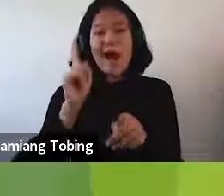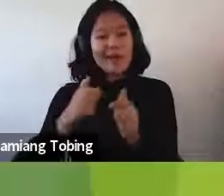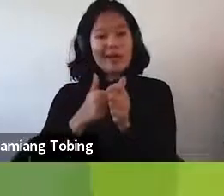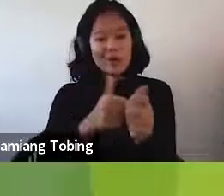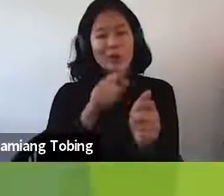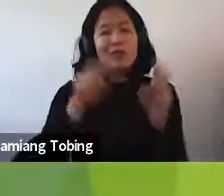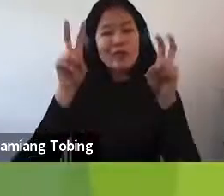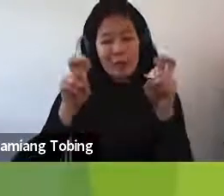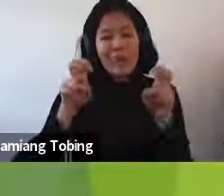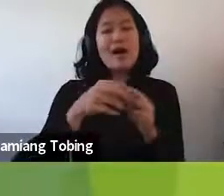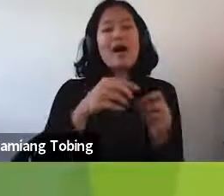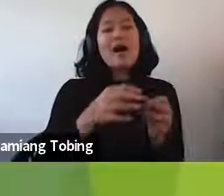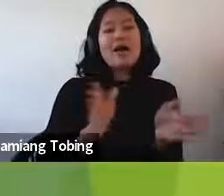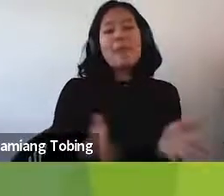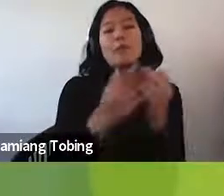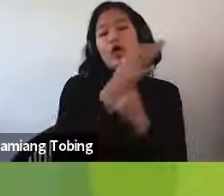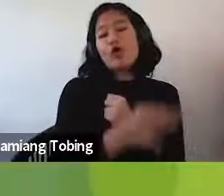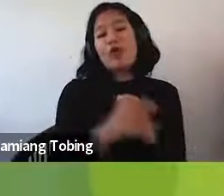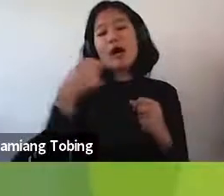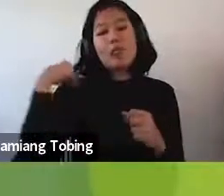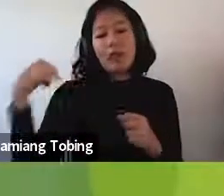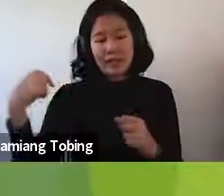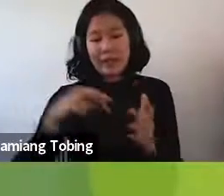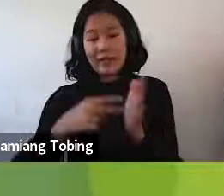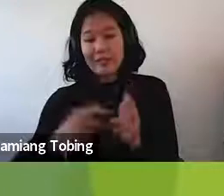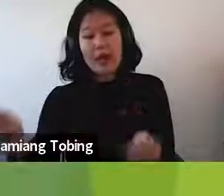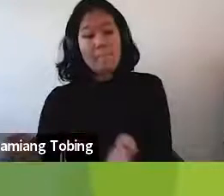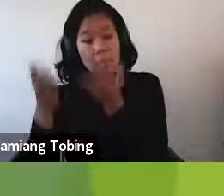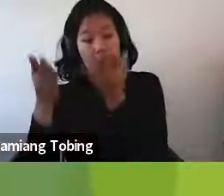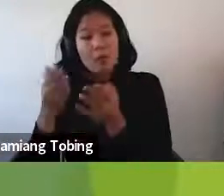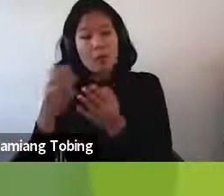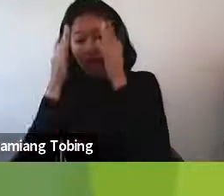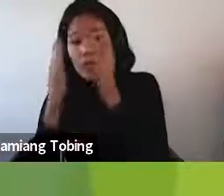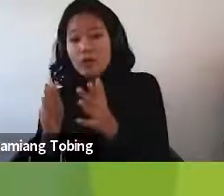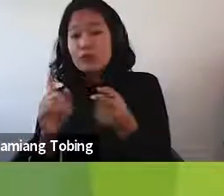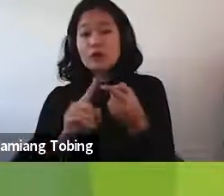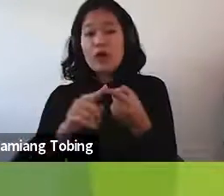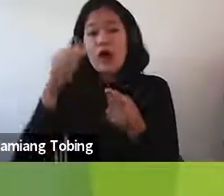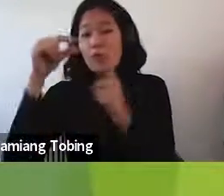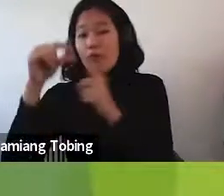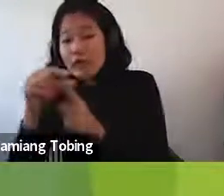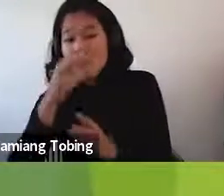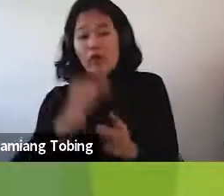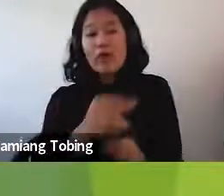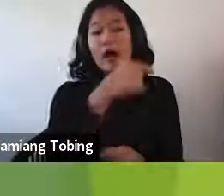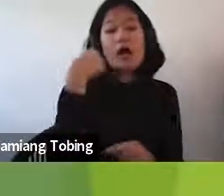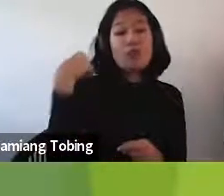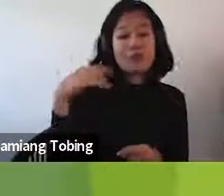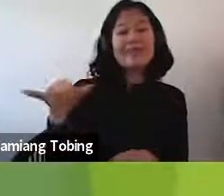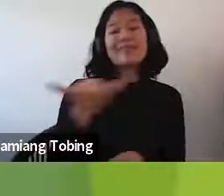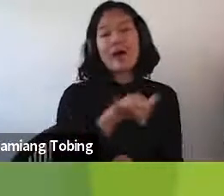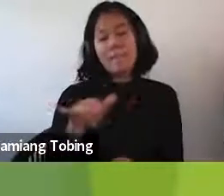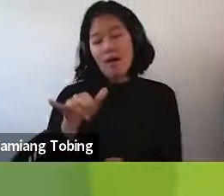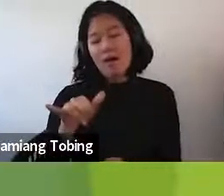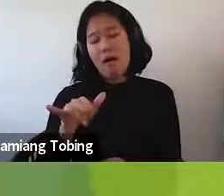di level kabupaten-kota, sehingga fokus pembangunan pada tataran provinsi dan kabupaten-kota relatif sama,